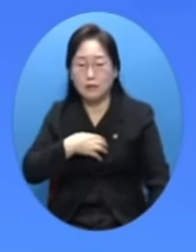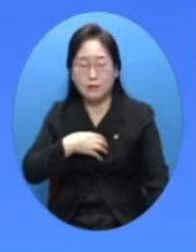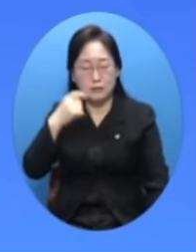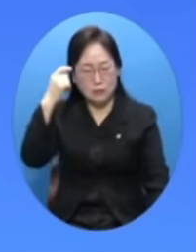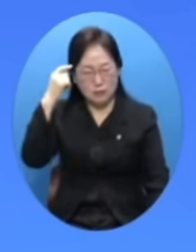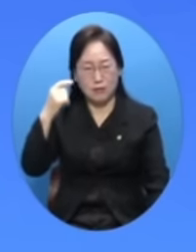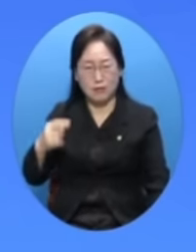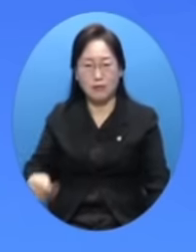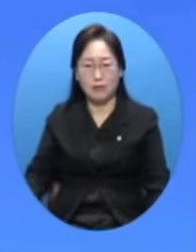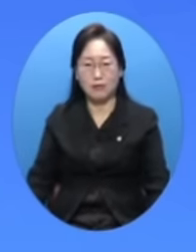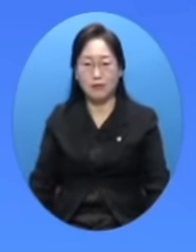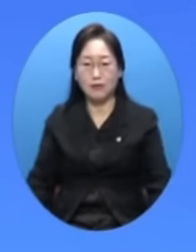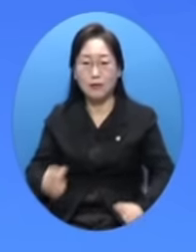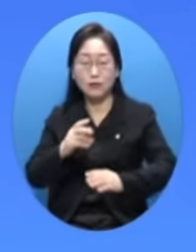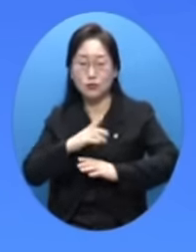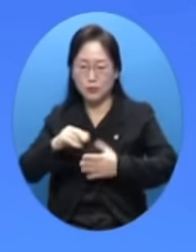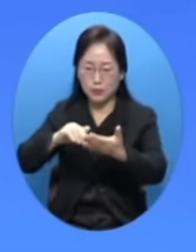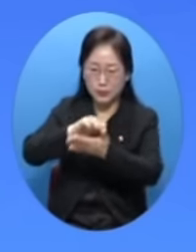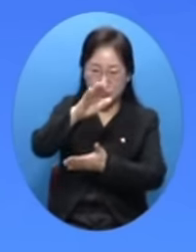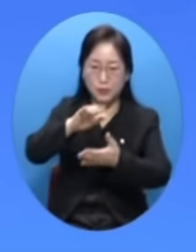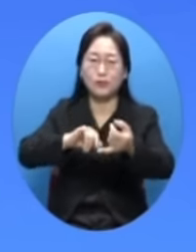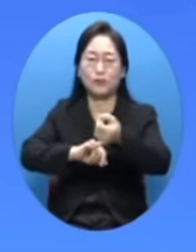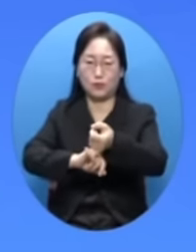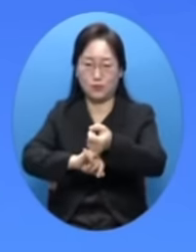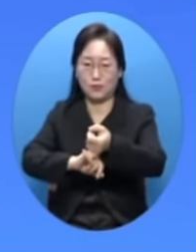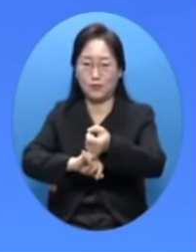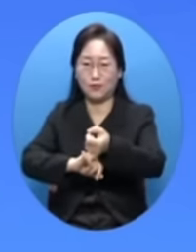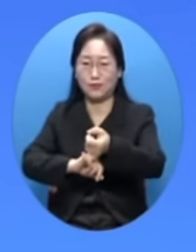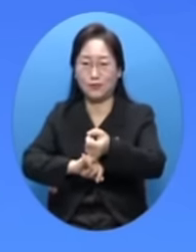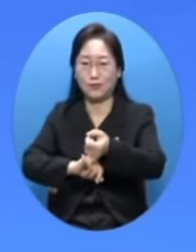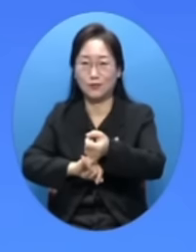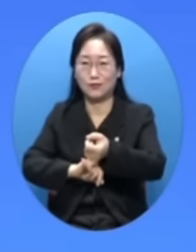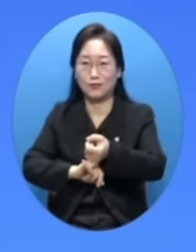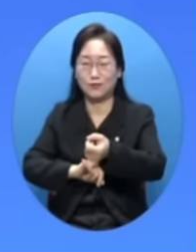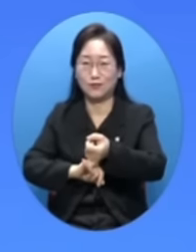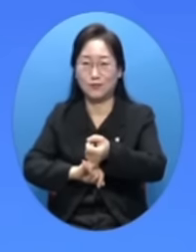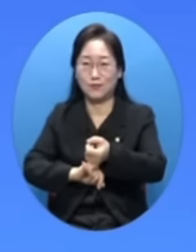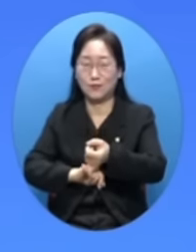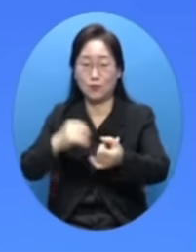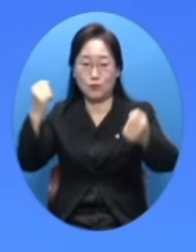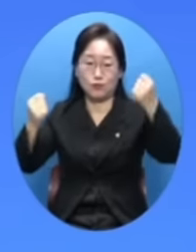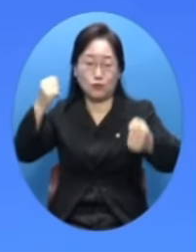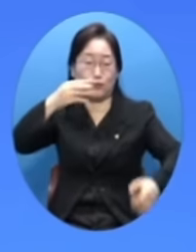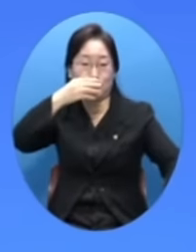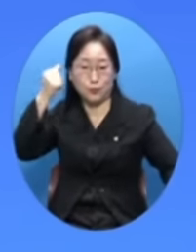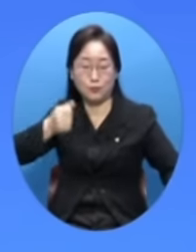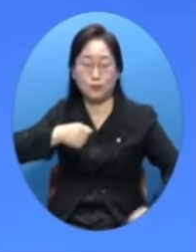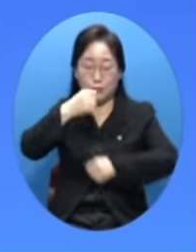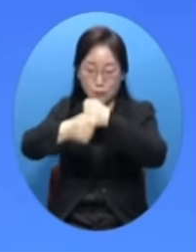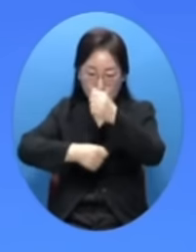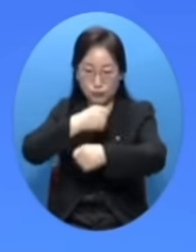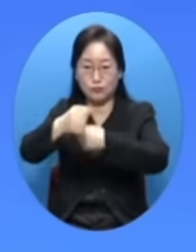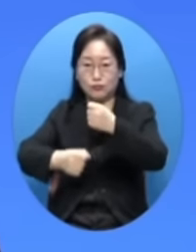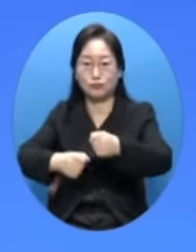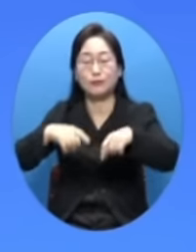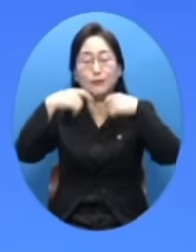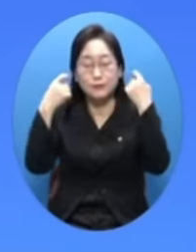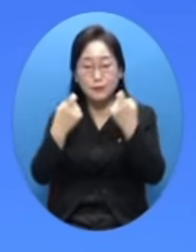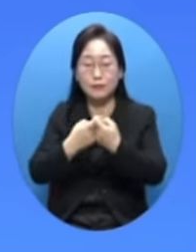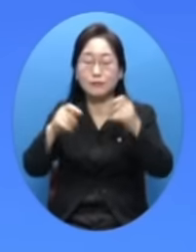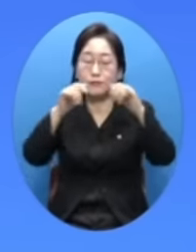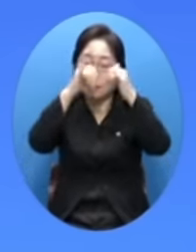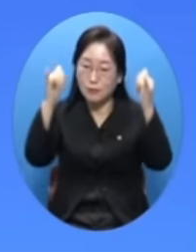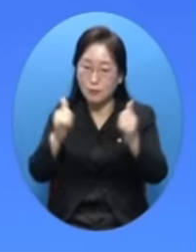어떡하나이 두려움을 내 쫓아야 운전도 자게 할 수 있고 사회생활도 바라게 할 수 있는